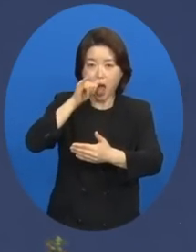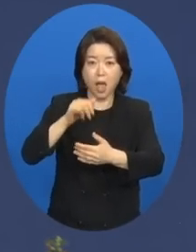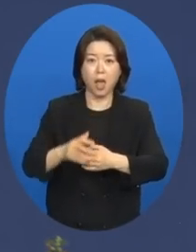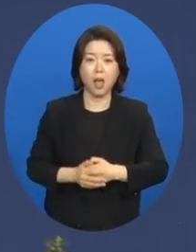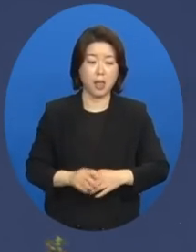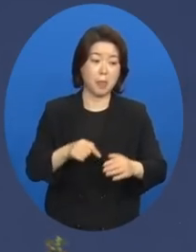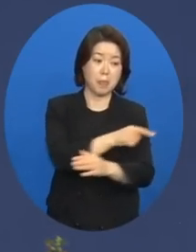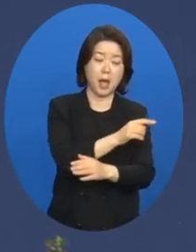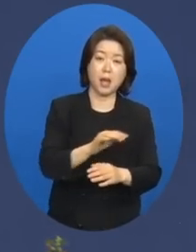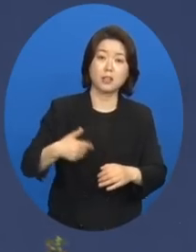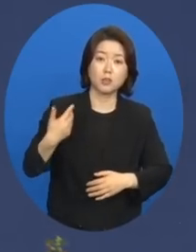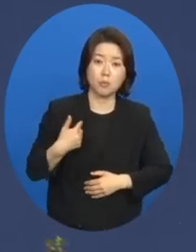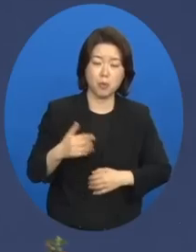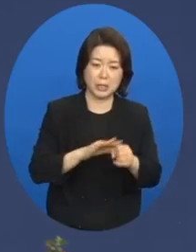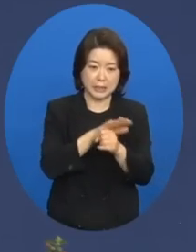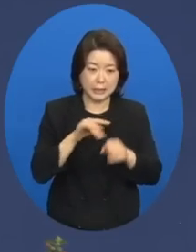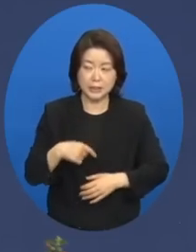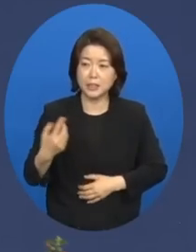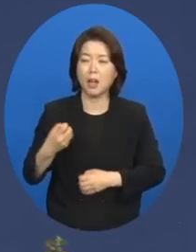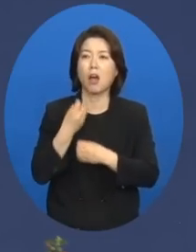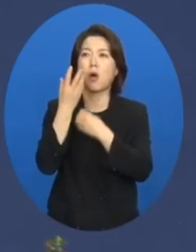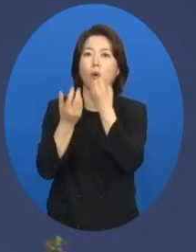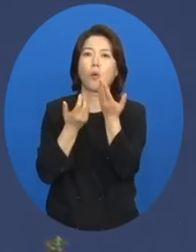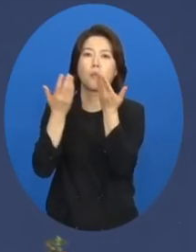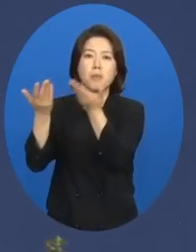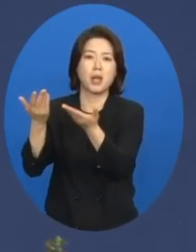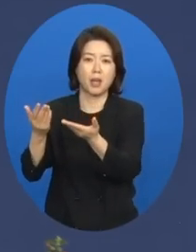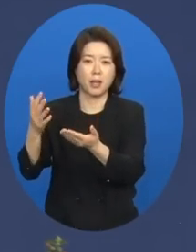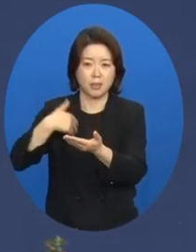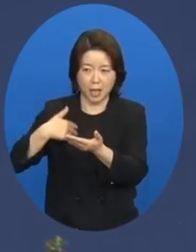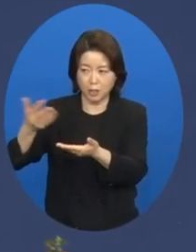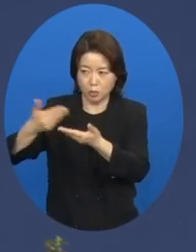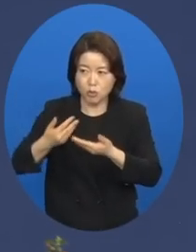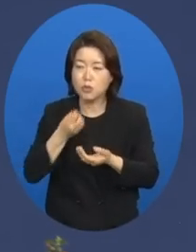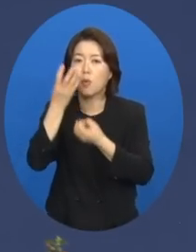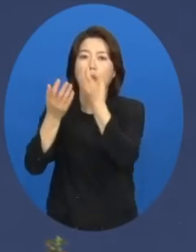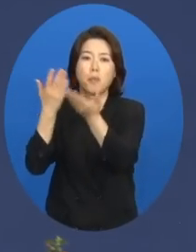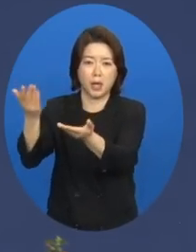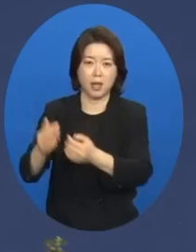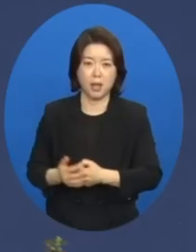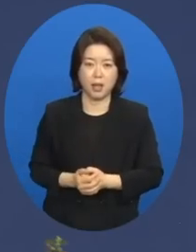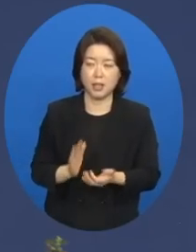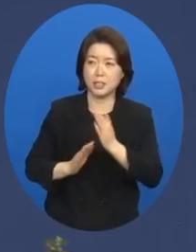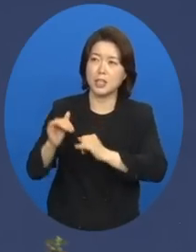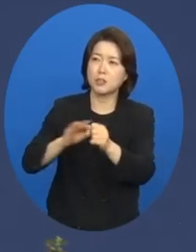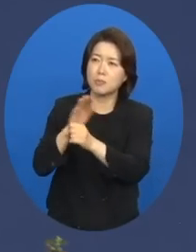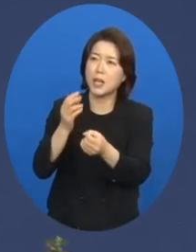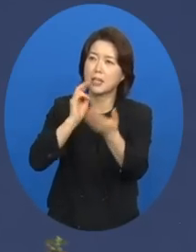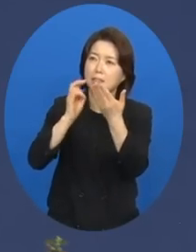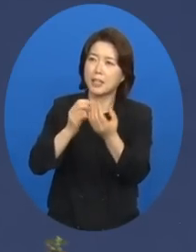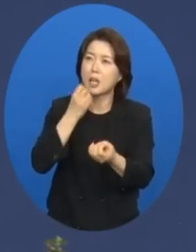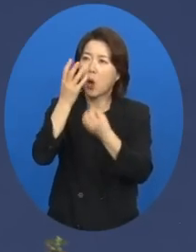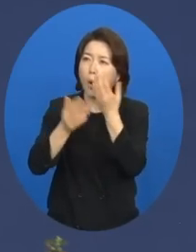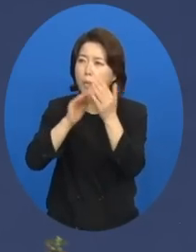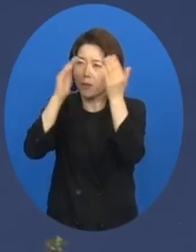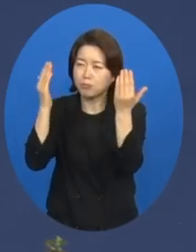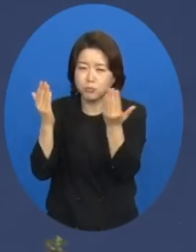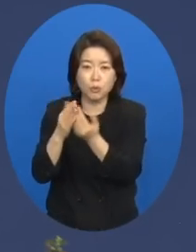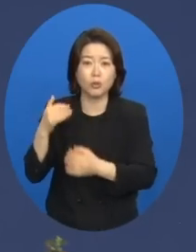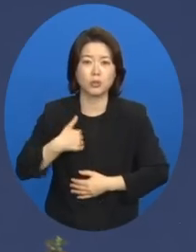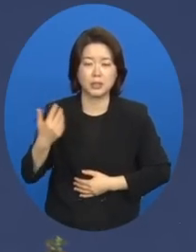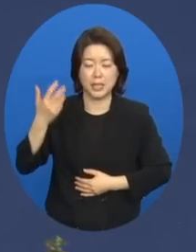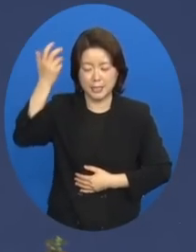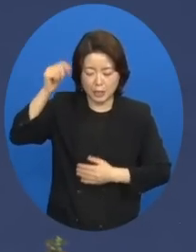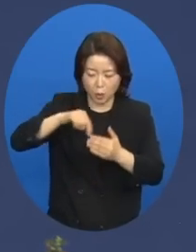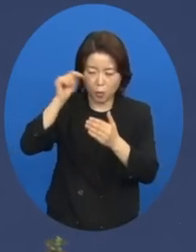그 사랑하는 그 고백을 내 안에 주셔서 예수님 사랑하고 찬양하고 고백하는 이 모든 고백이 내 영혼